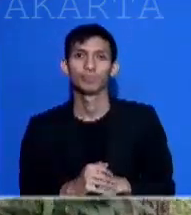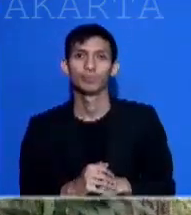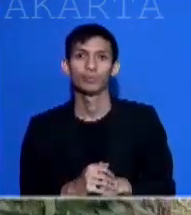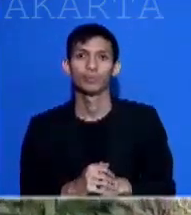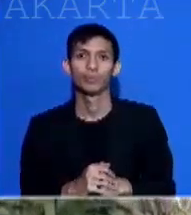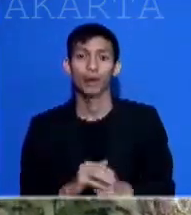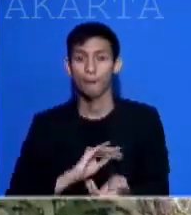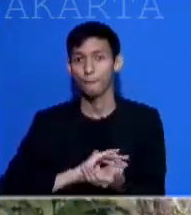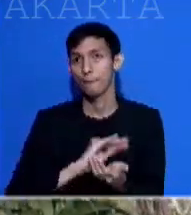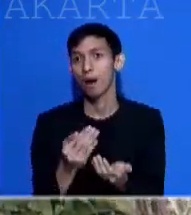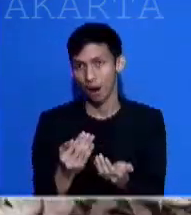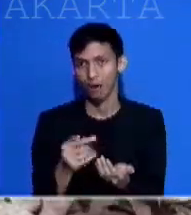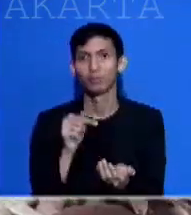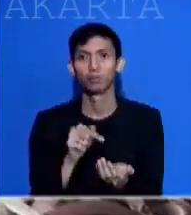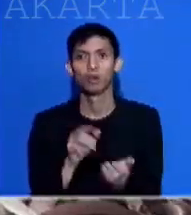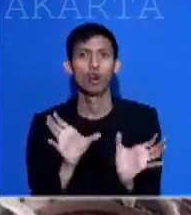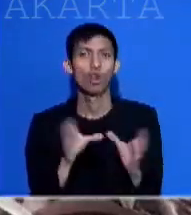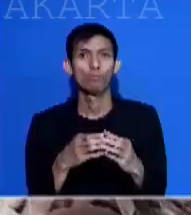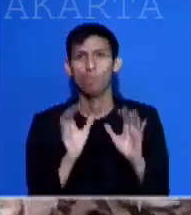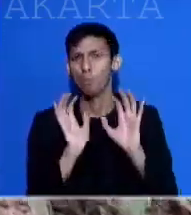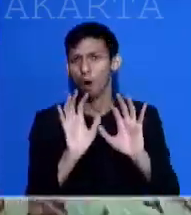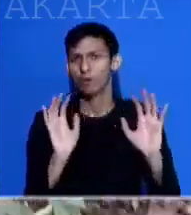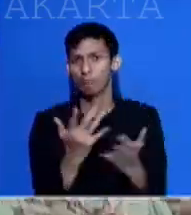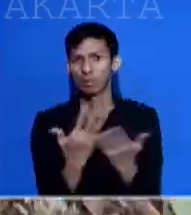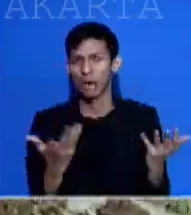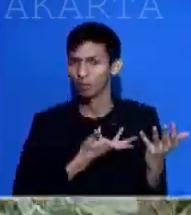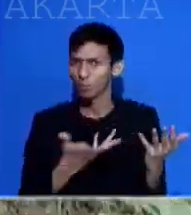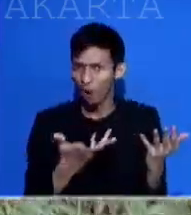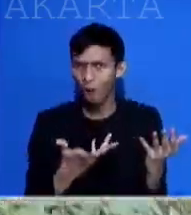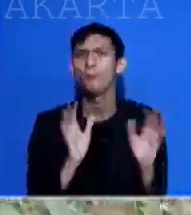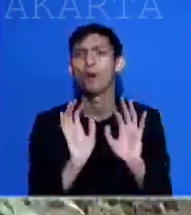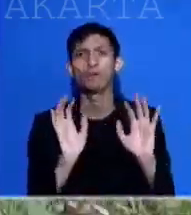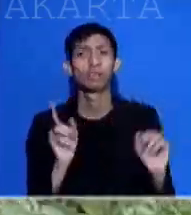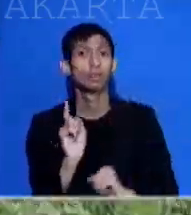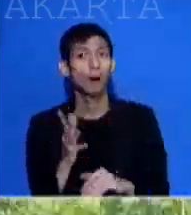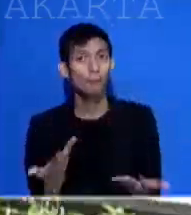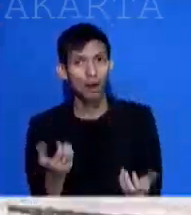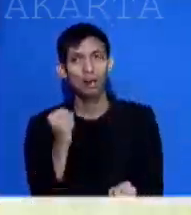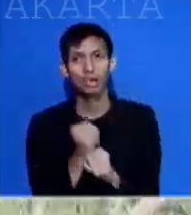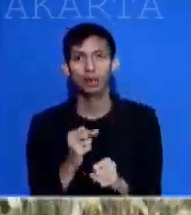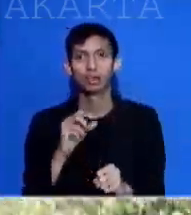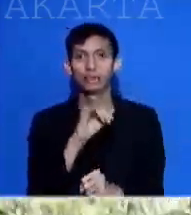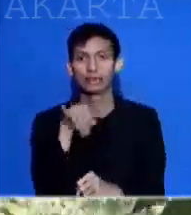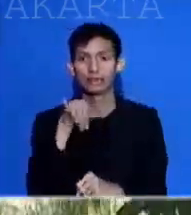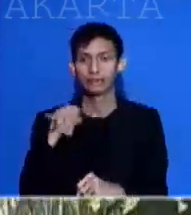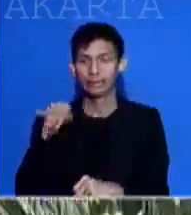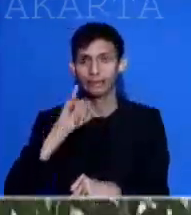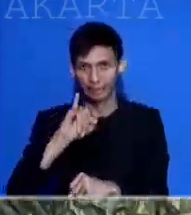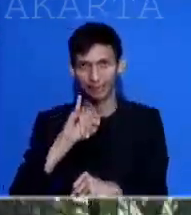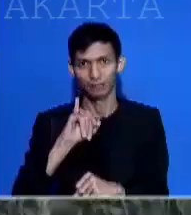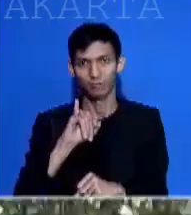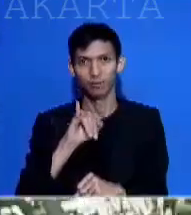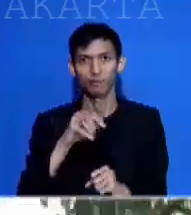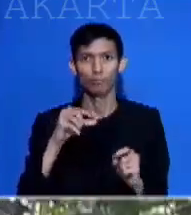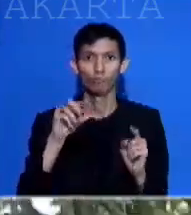Pelem mujudaken setunggaling woh ingkang kathah dipun remeni dening masyarakat. Kandutan gizi lan vitaminipun ingkang inggil sarta raosipun ingkang